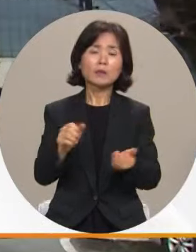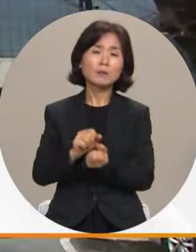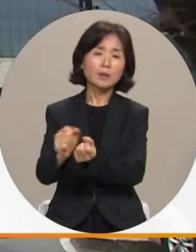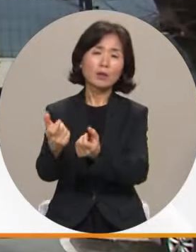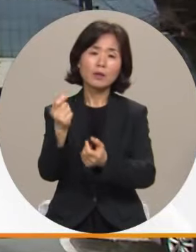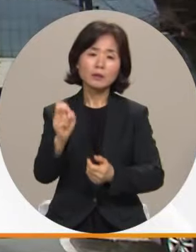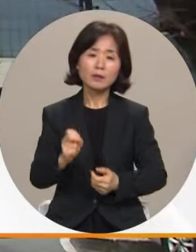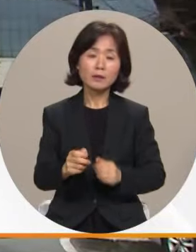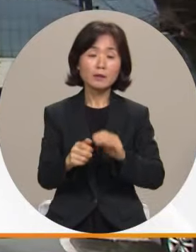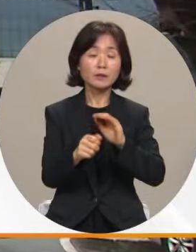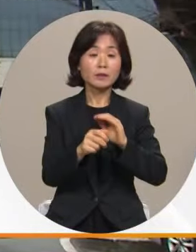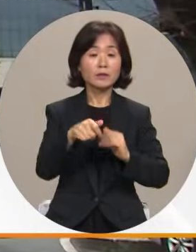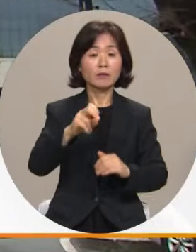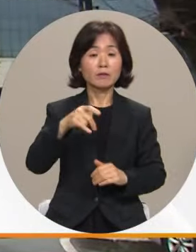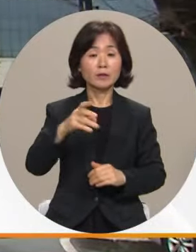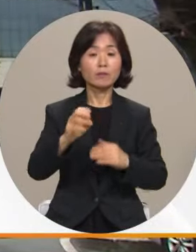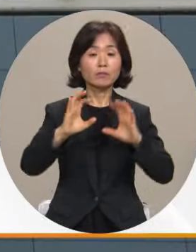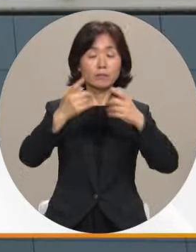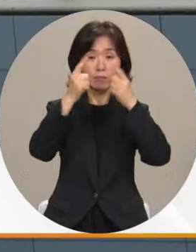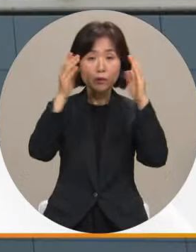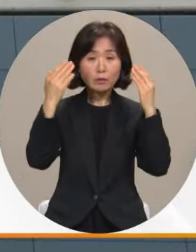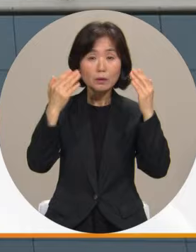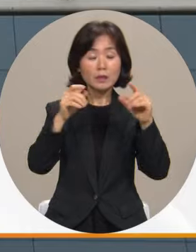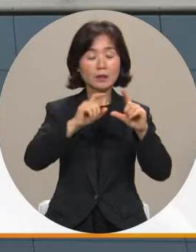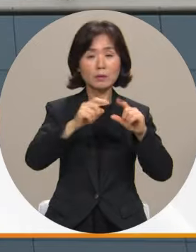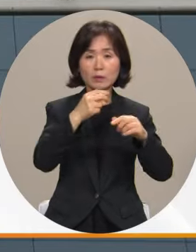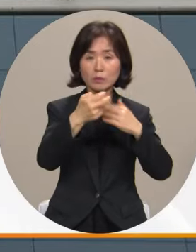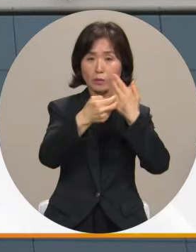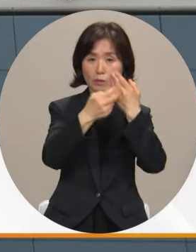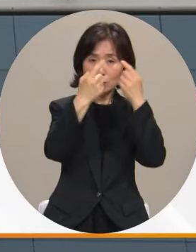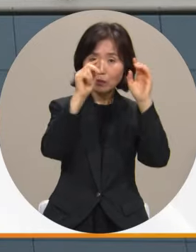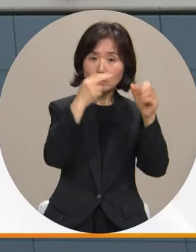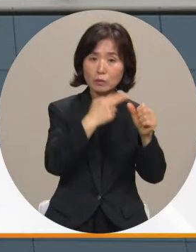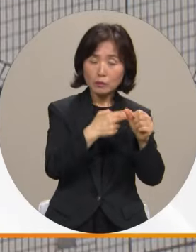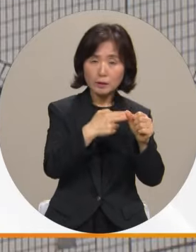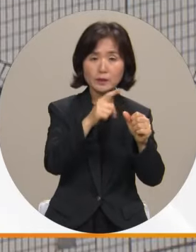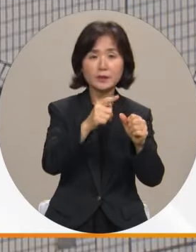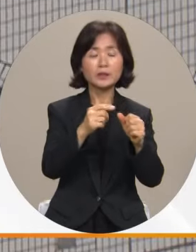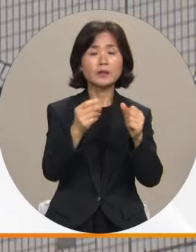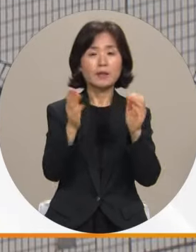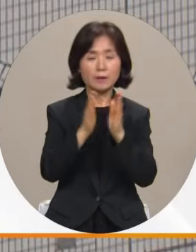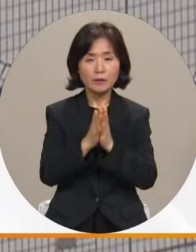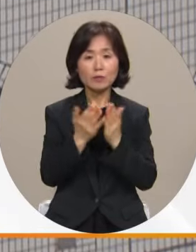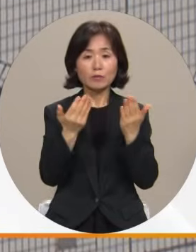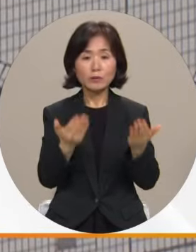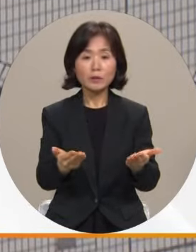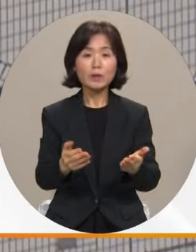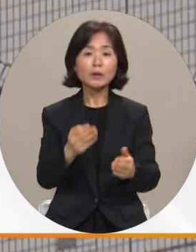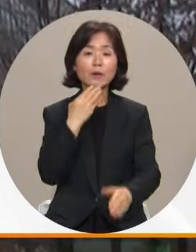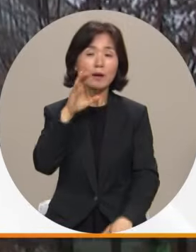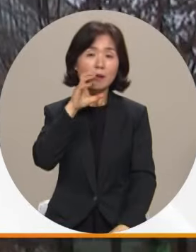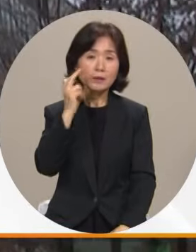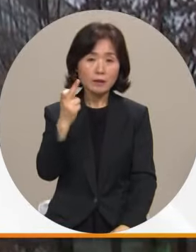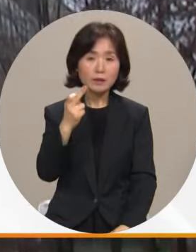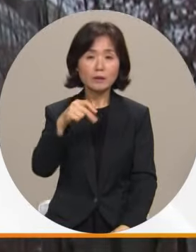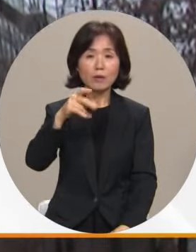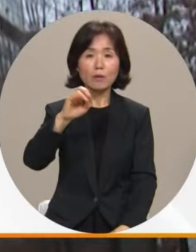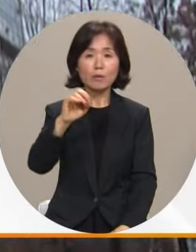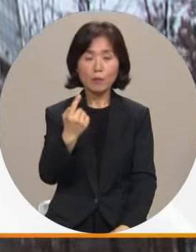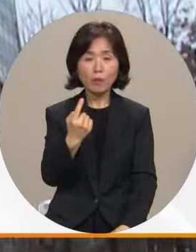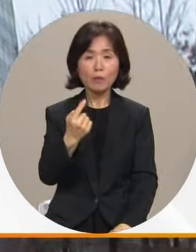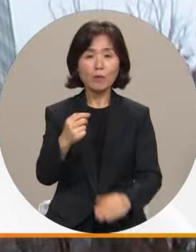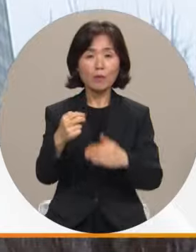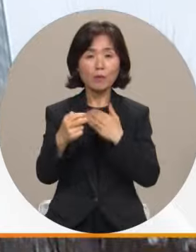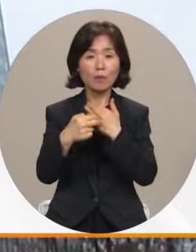국립대 병원도 오늘 일부 교수들이 자율적으로 휴진에 동참했고 자산 병원과 서울 성무 병원 소속 교수들도 오는